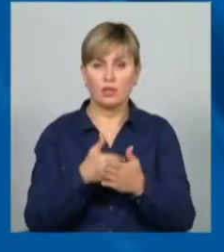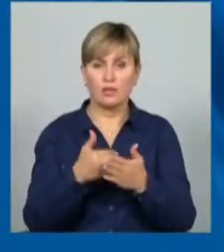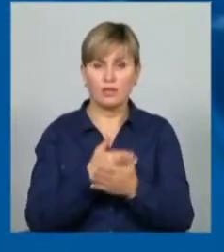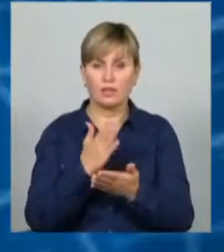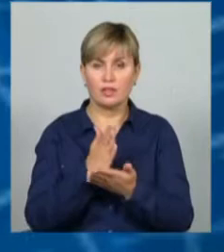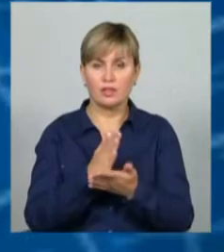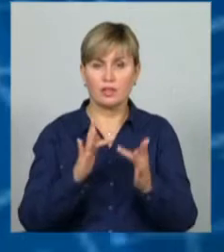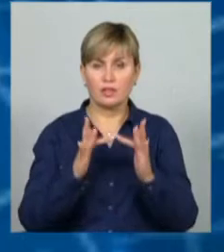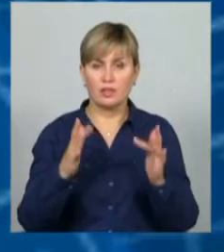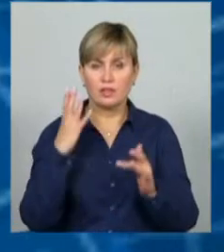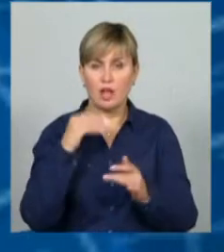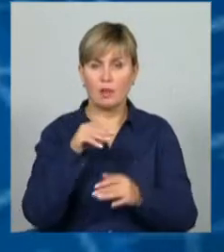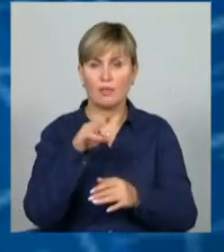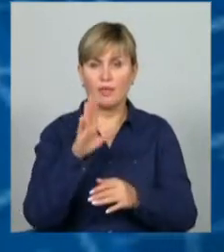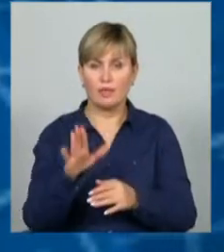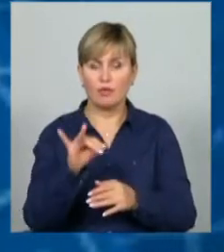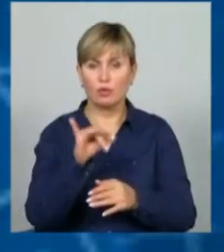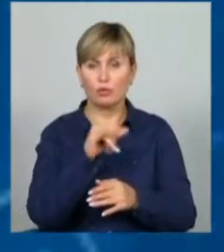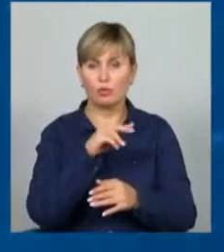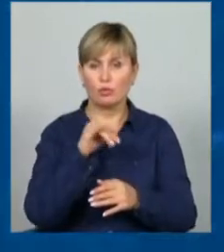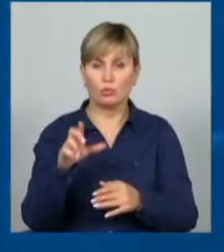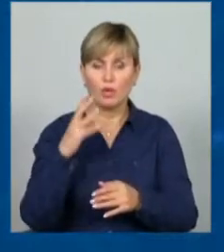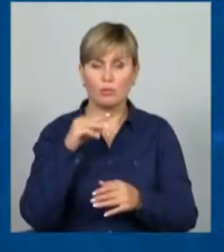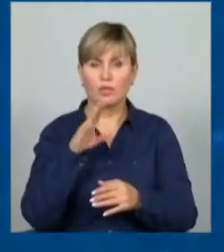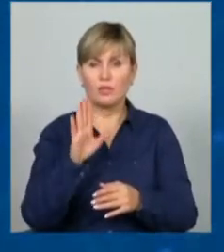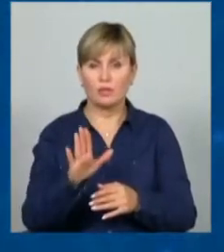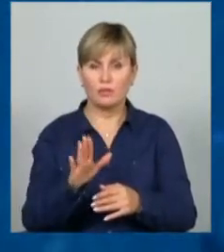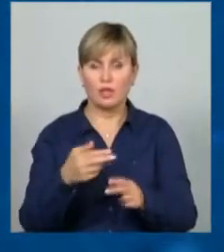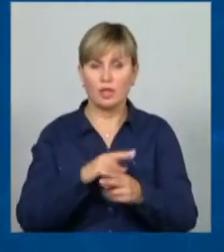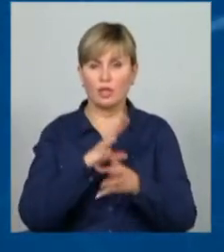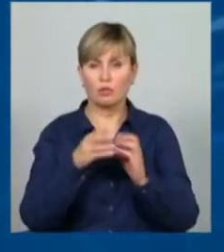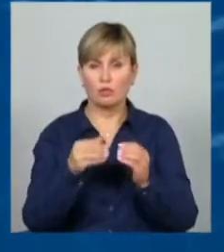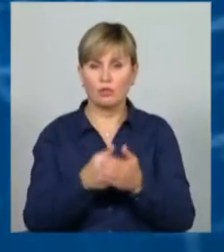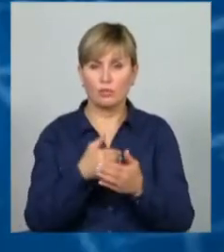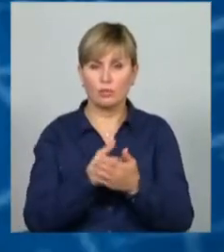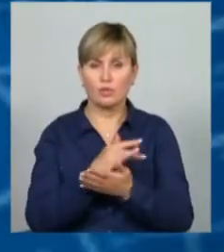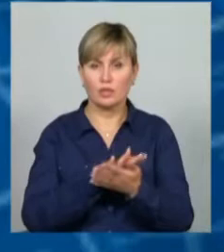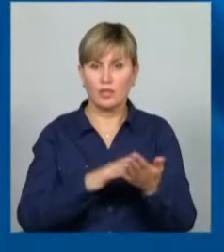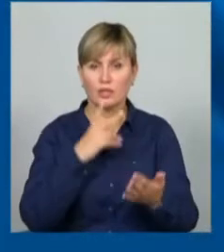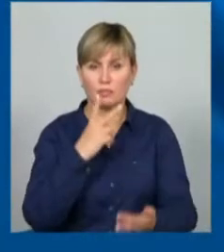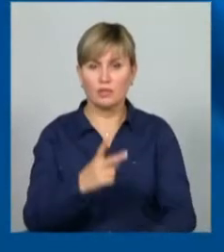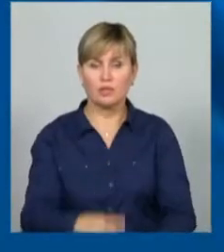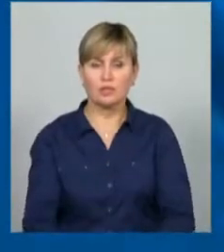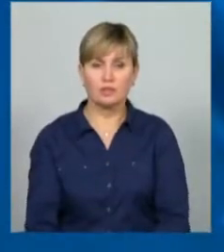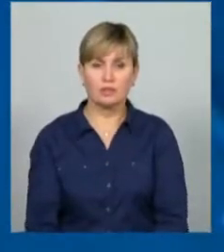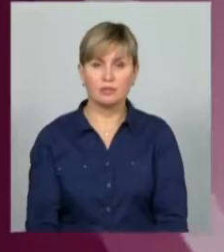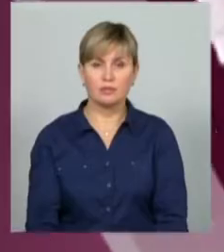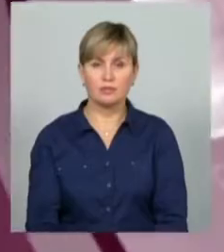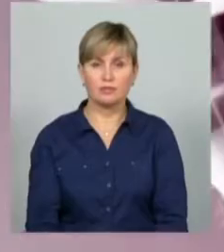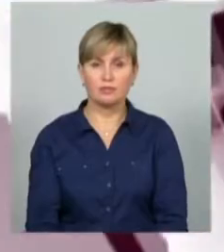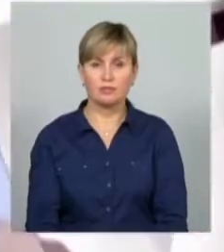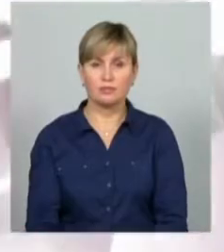новостей ищите на сайте almaty.tv и YouTube-канале Алматы ТВ News. Это итоговые новости, не переключайтесь.